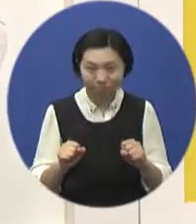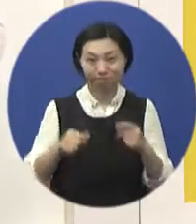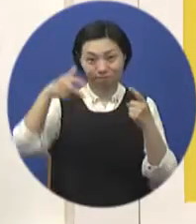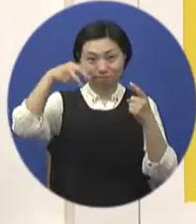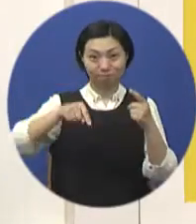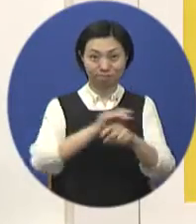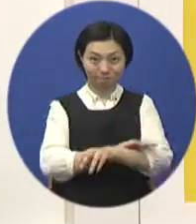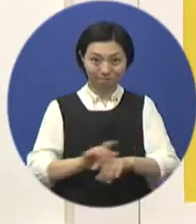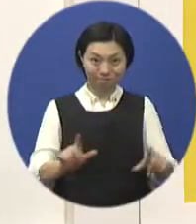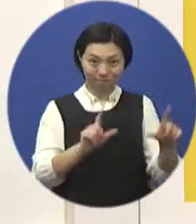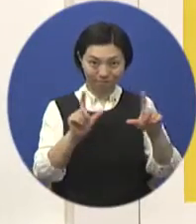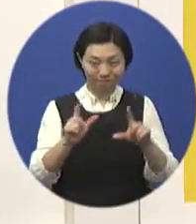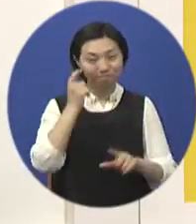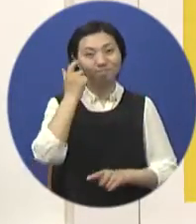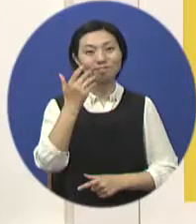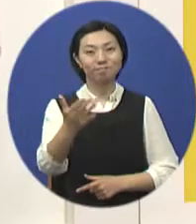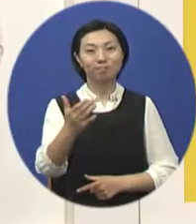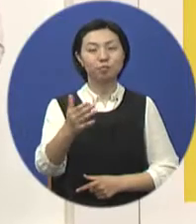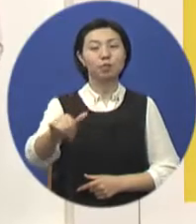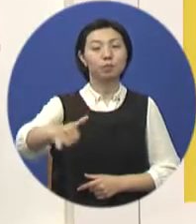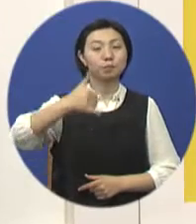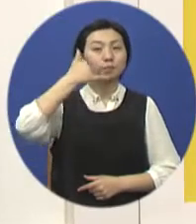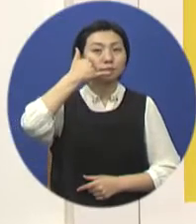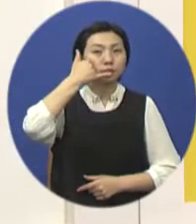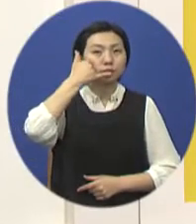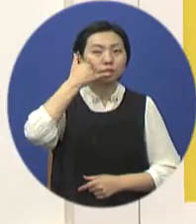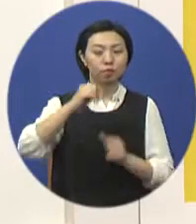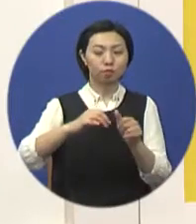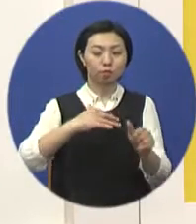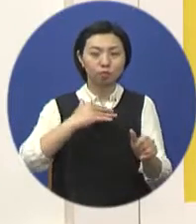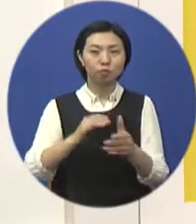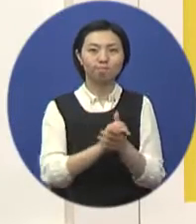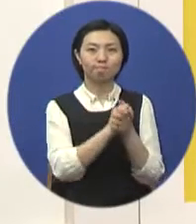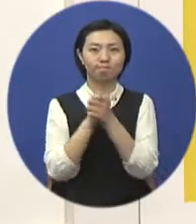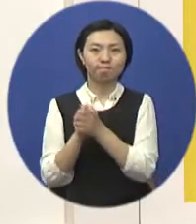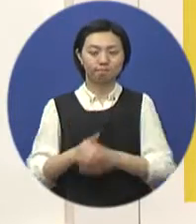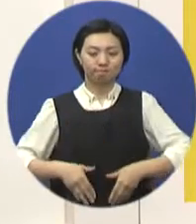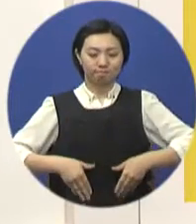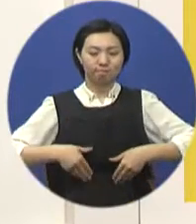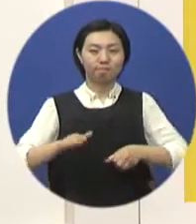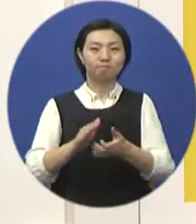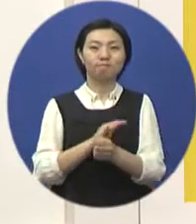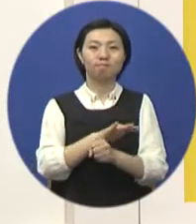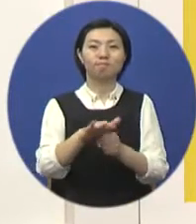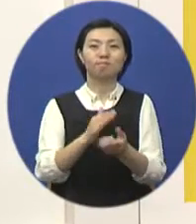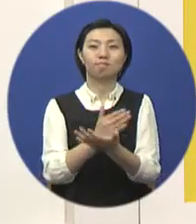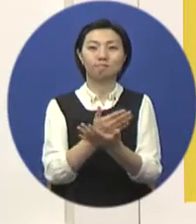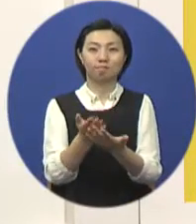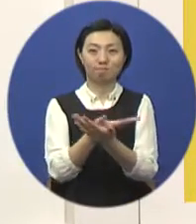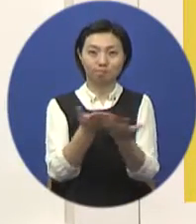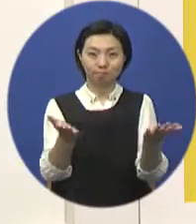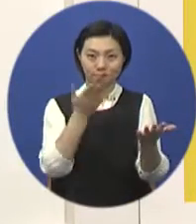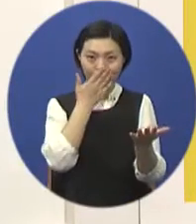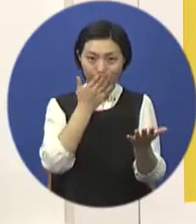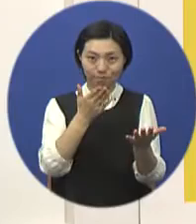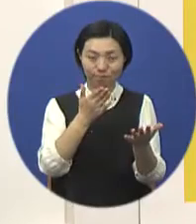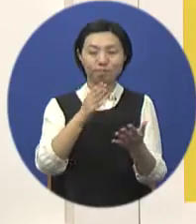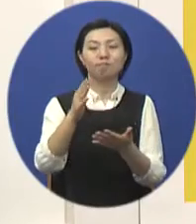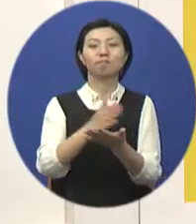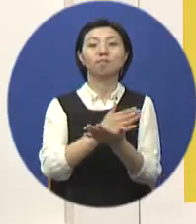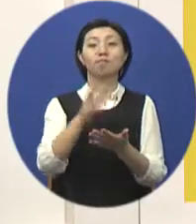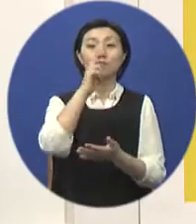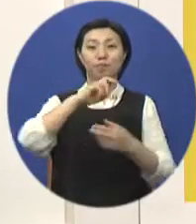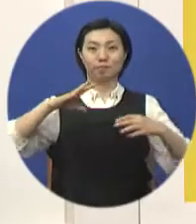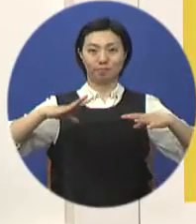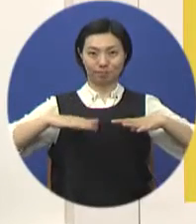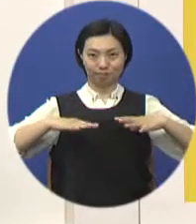동안 별일 없으셨습니까? 전화 한 통화로 소외된 이웃에게 따뜻한 사랑을 전하는 나눔 노래자랑. 네. 오늘